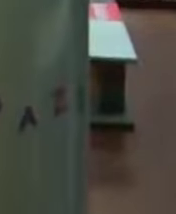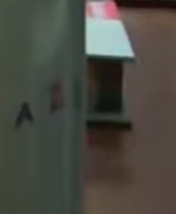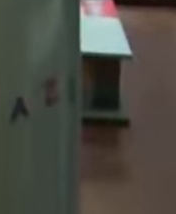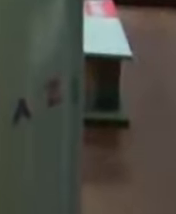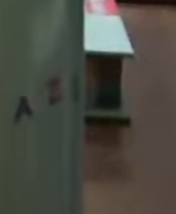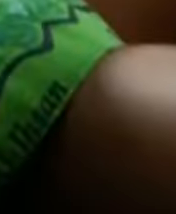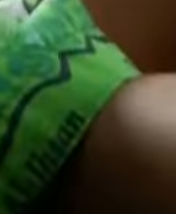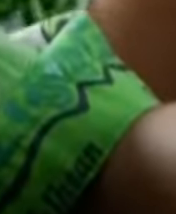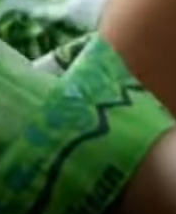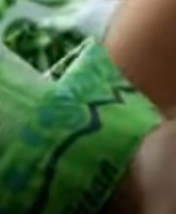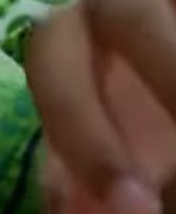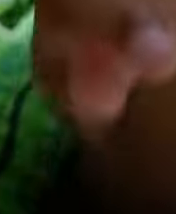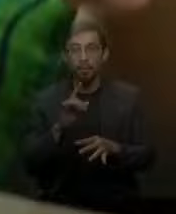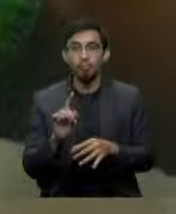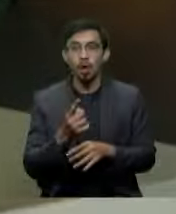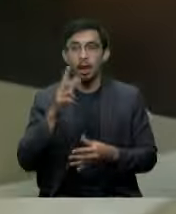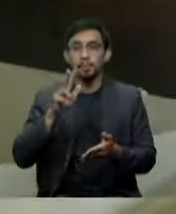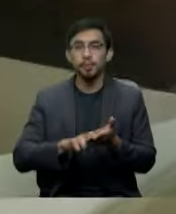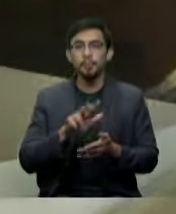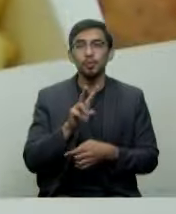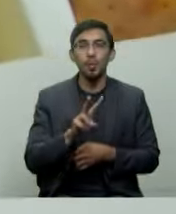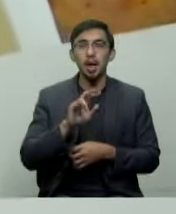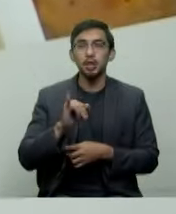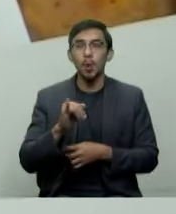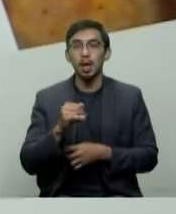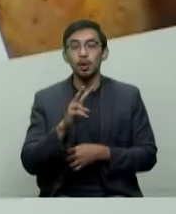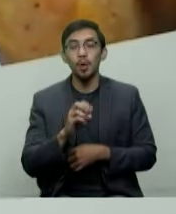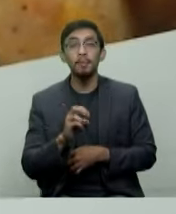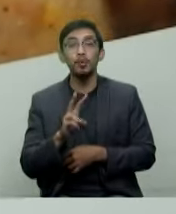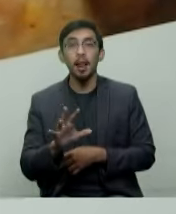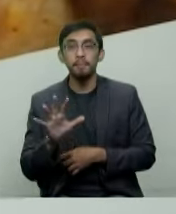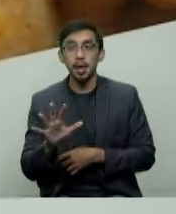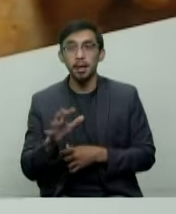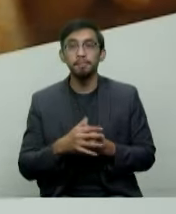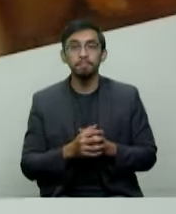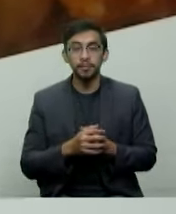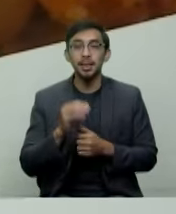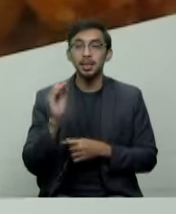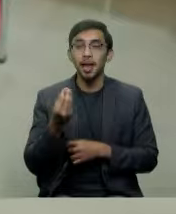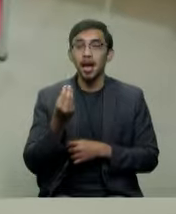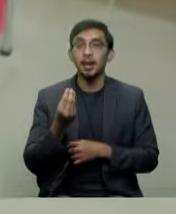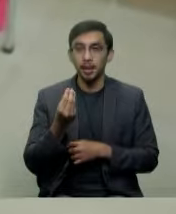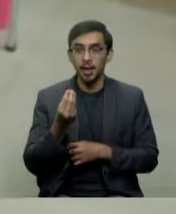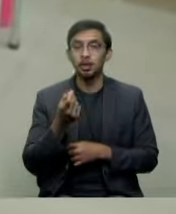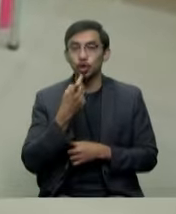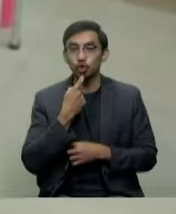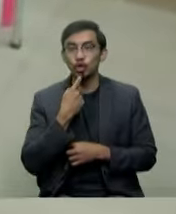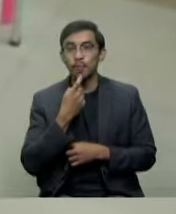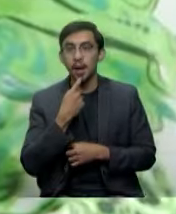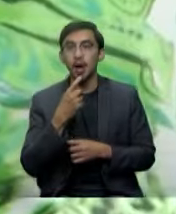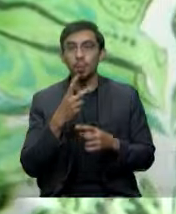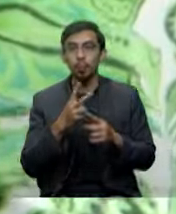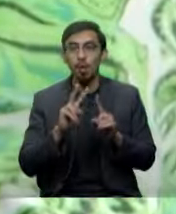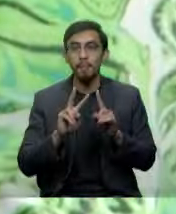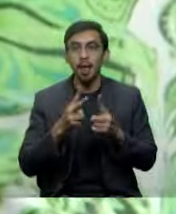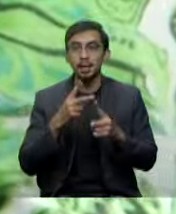akan diterapkan mulai 2 Januari 2025. Di DKI Jakarta, uji coba telah digelar 12 kali dengan total lebih